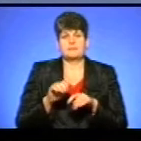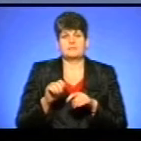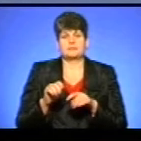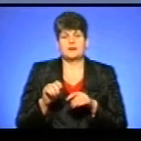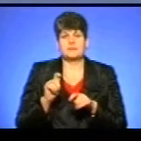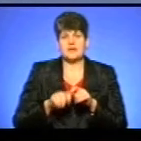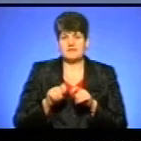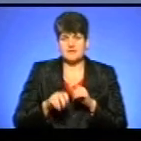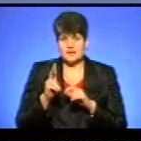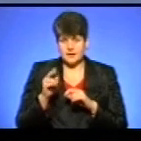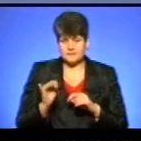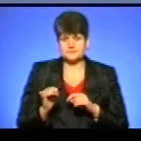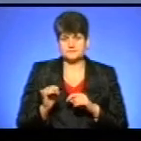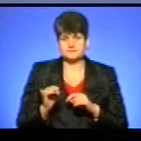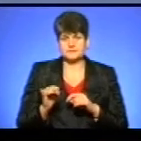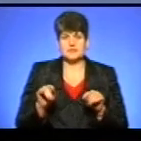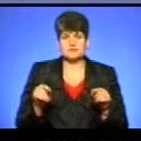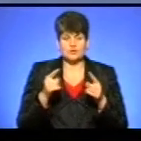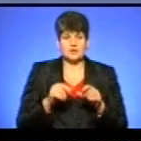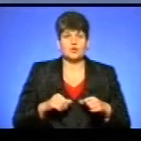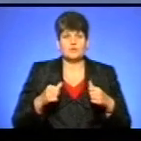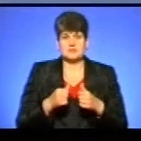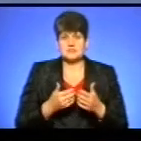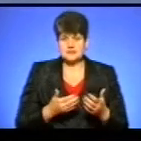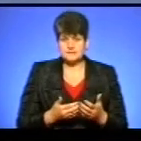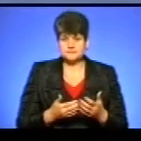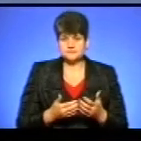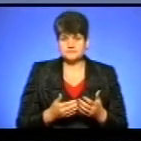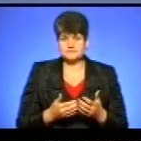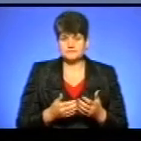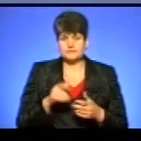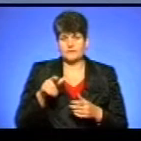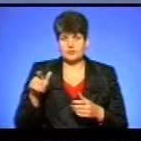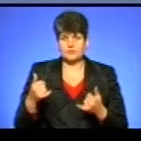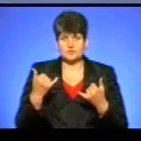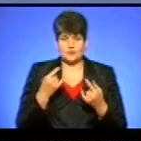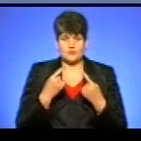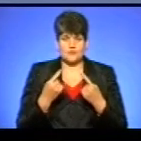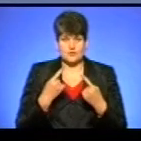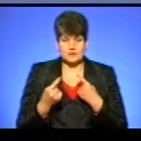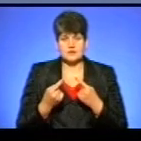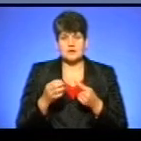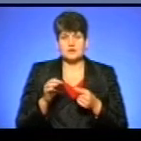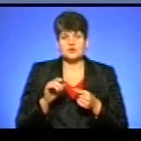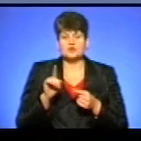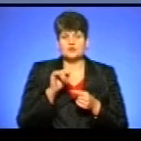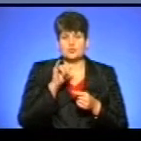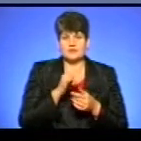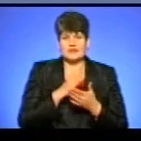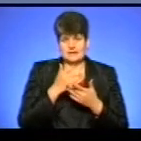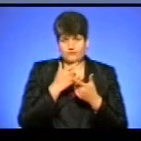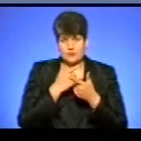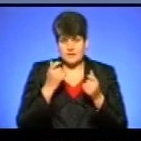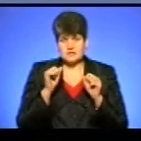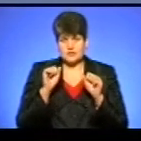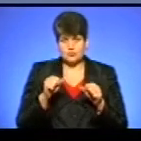управління транспорту Мединського. Створена відповідна комісія. Мешканцям, які сьогодні говорили, казали про те, що в них є інформація, яку